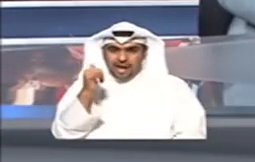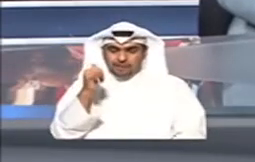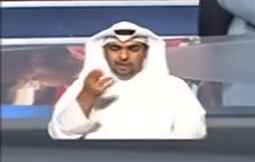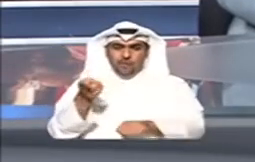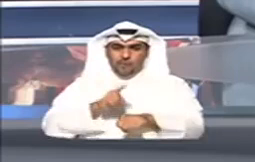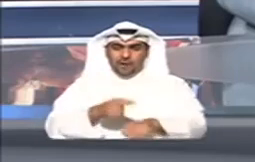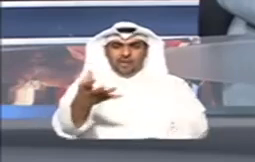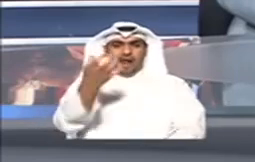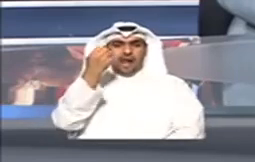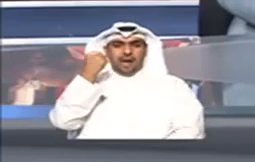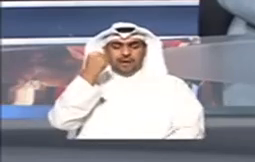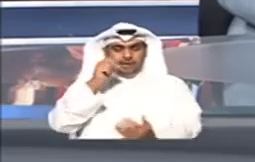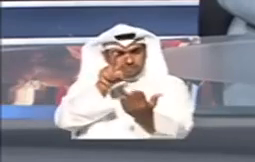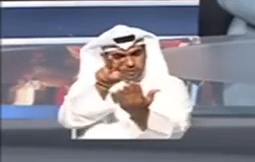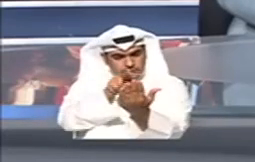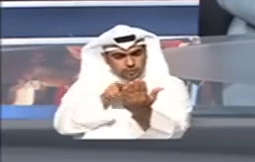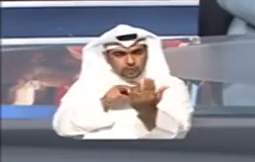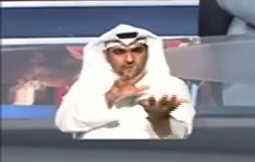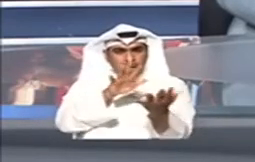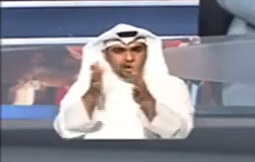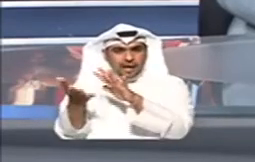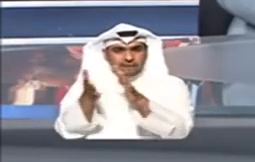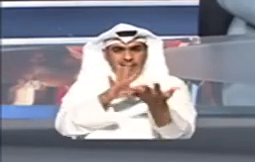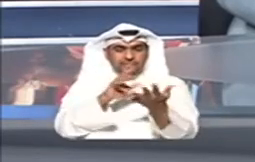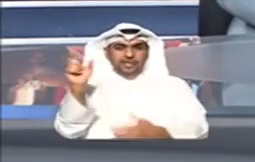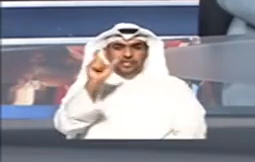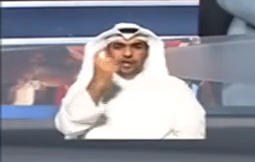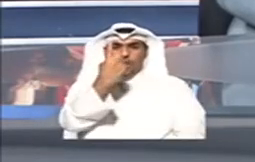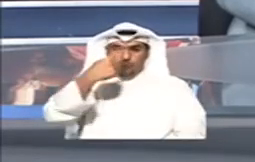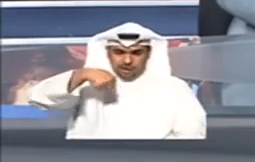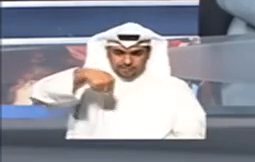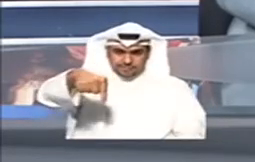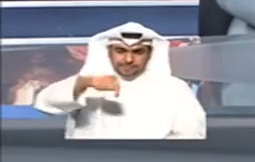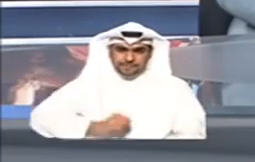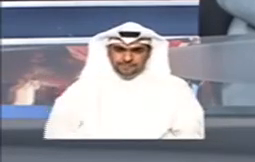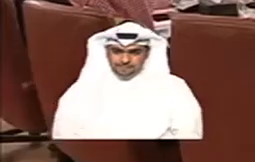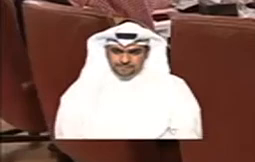للمجلس لدراسة مشروع القانون في يناير المقبل.